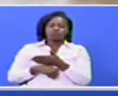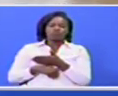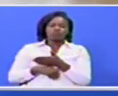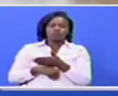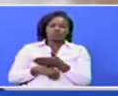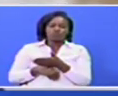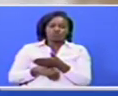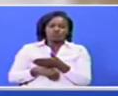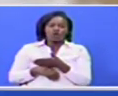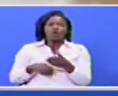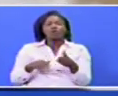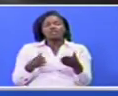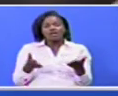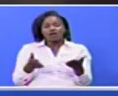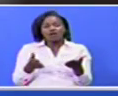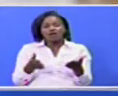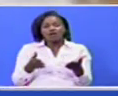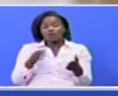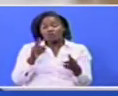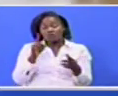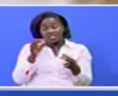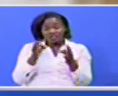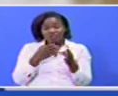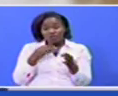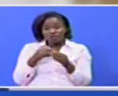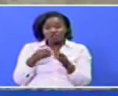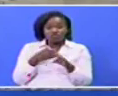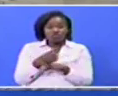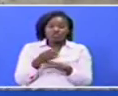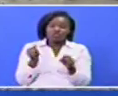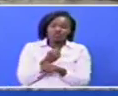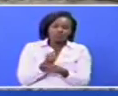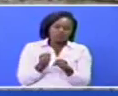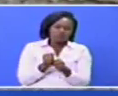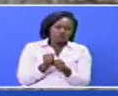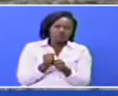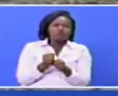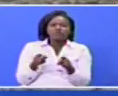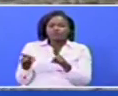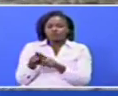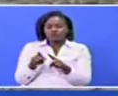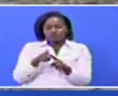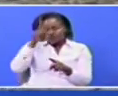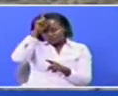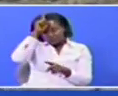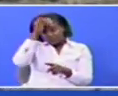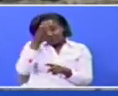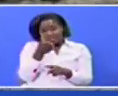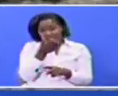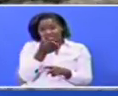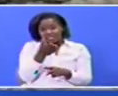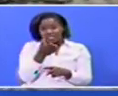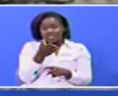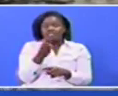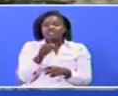Sasa inabidi sasa kama unataka kuvuka ngambo hii uende huku uwezi vuka. Kulingana na wakazi, mvua hizo zimepelekea zoezi la mitihani